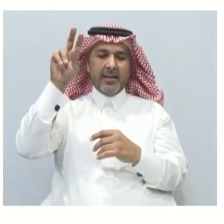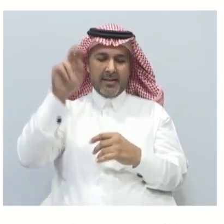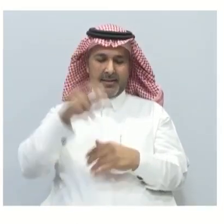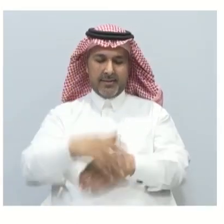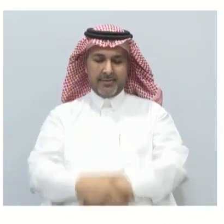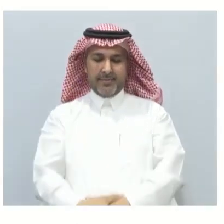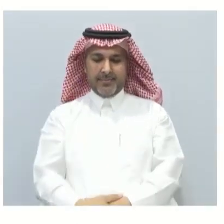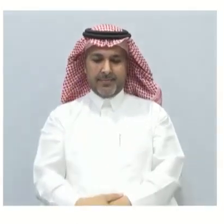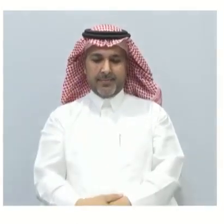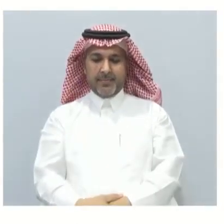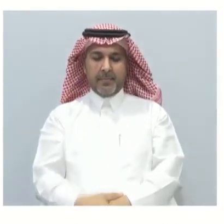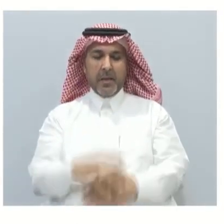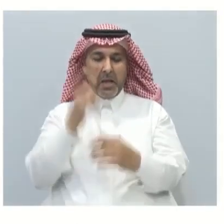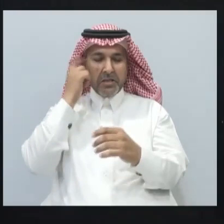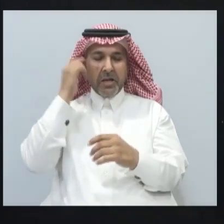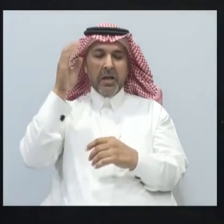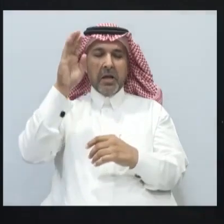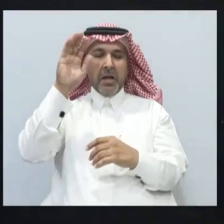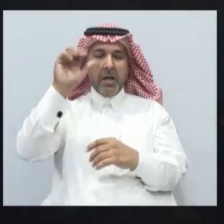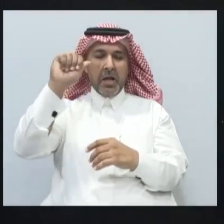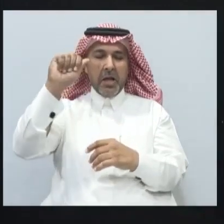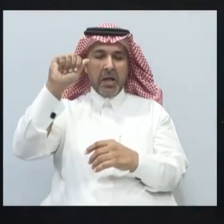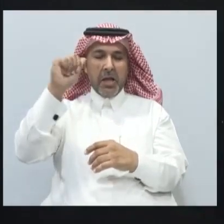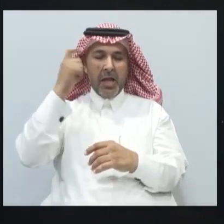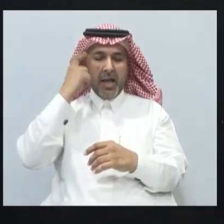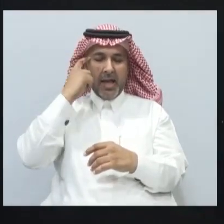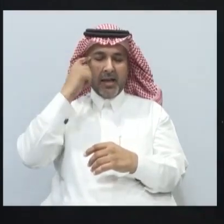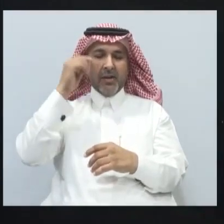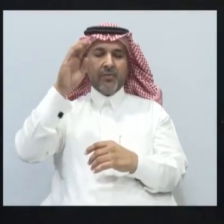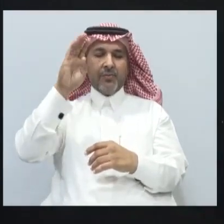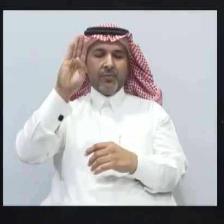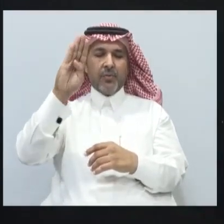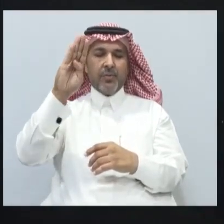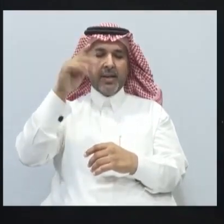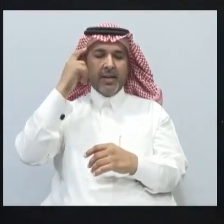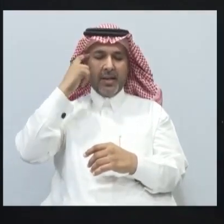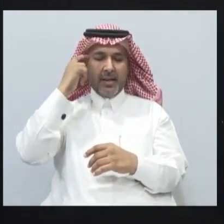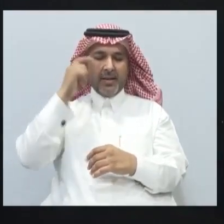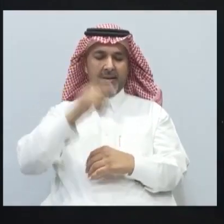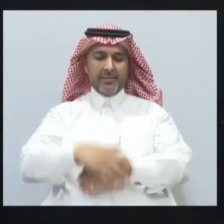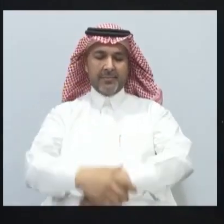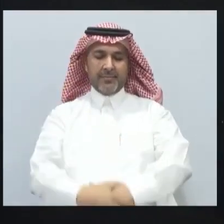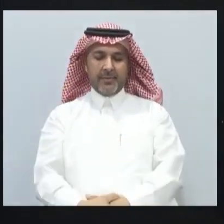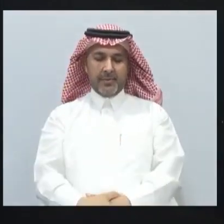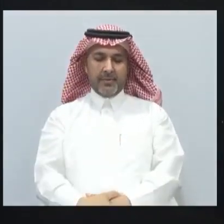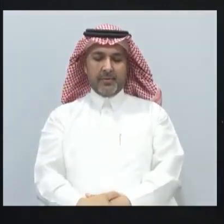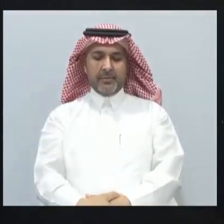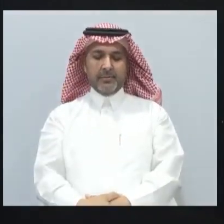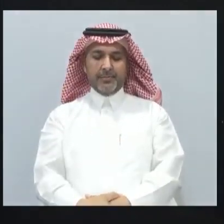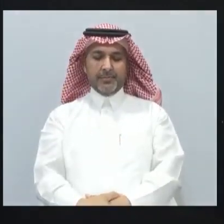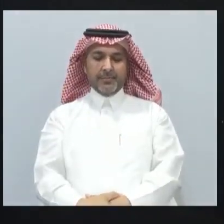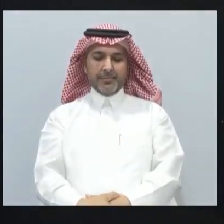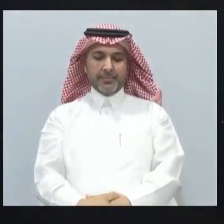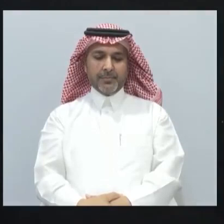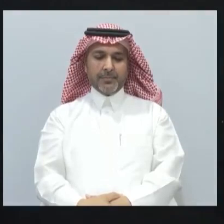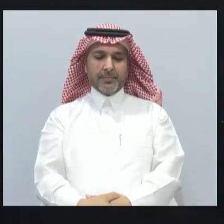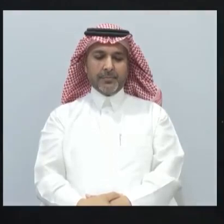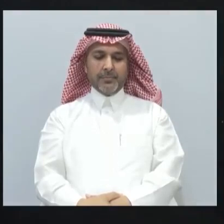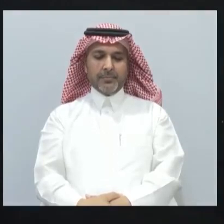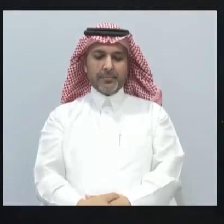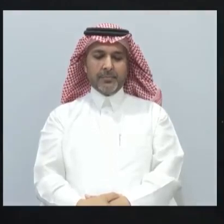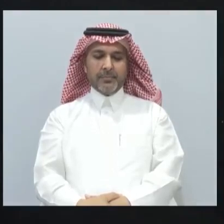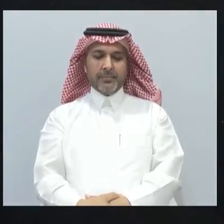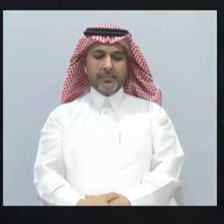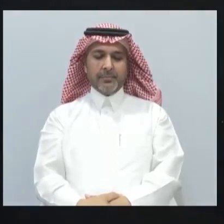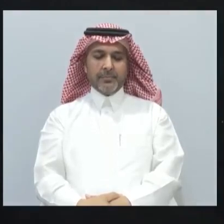الا a كم وعرفت البي كم وبالتالي ي كتبت العباره الاسيه كما هو طلبها الان اذا عوضت الاكس